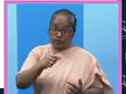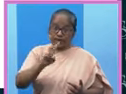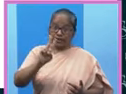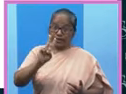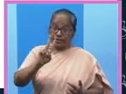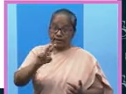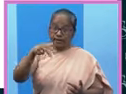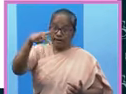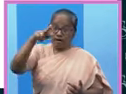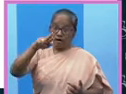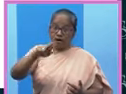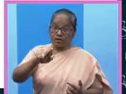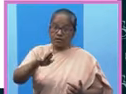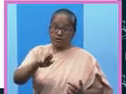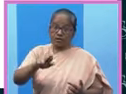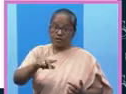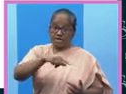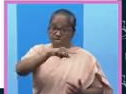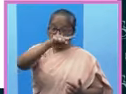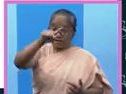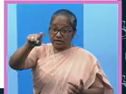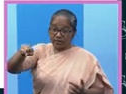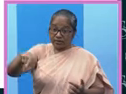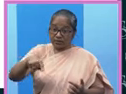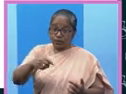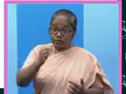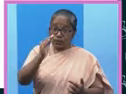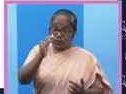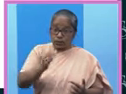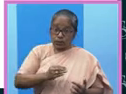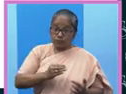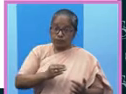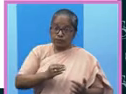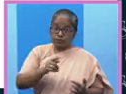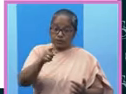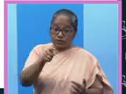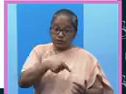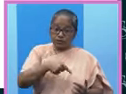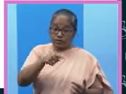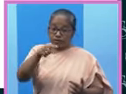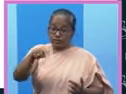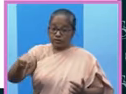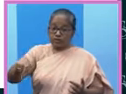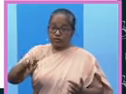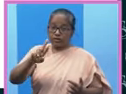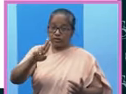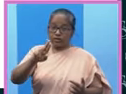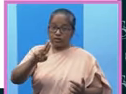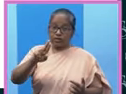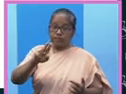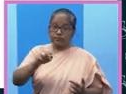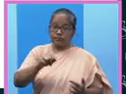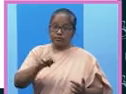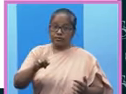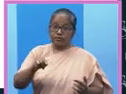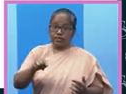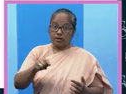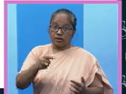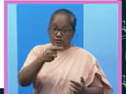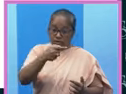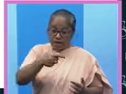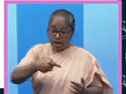ஆரங்கள் மற்றும் அந்த வட்ட பரிதியினுடைய ஒரு பகுதி. இந்த ஆரம், இந்த ஆரம், இதுக்கு இடைப்பட்ட இந்த பரிதி,